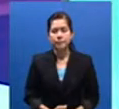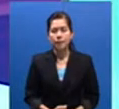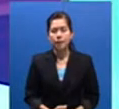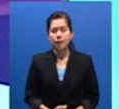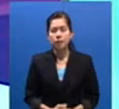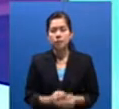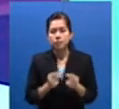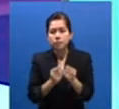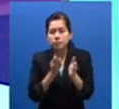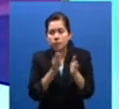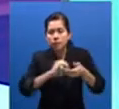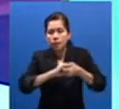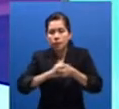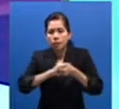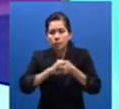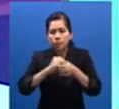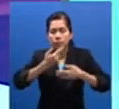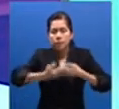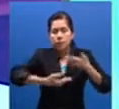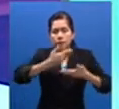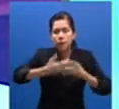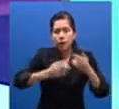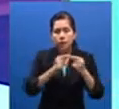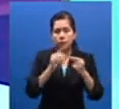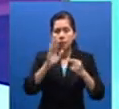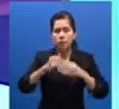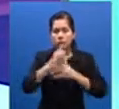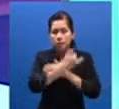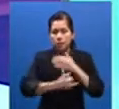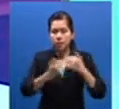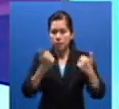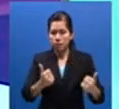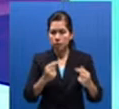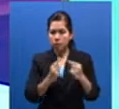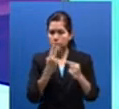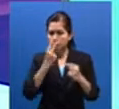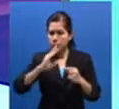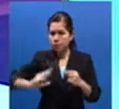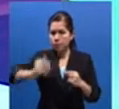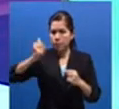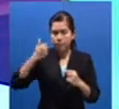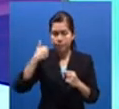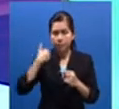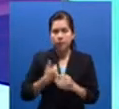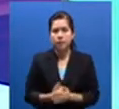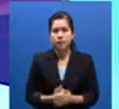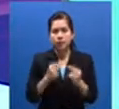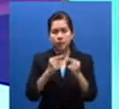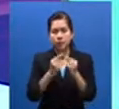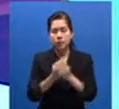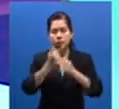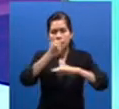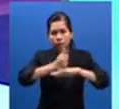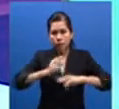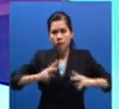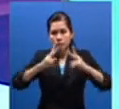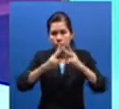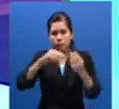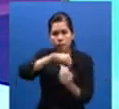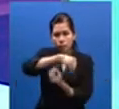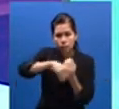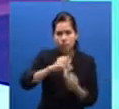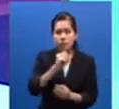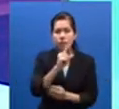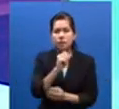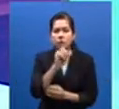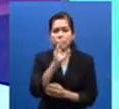องค์การความร่วมมือทางการค้าระหว่างประเทศก็มีนมที่ดีขึ้นอย่างต่อเนื่องหลังสุดรัฐมนตรีกระทรวงเศรษฐกิจของญี่ปุ่นก็ยืนยันนะคะ